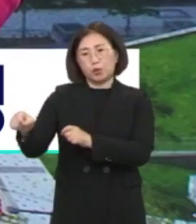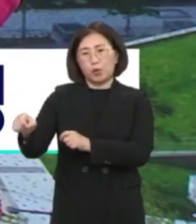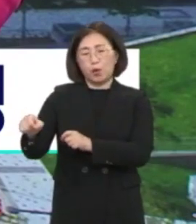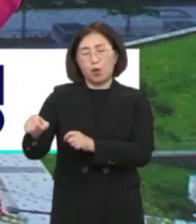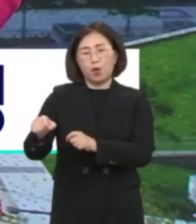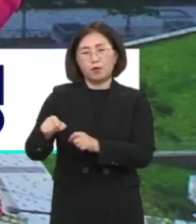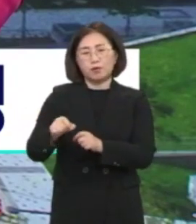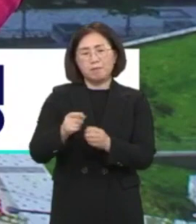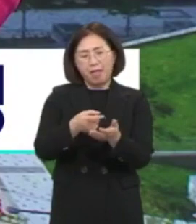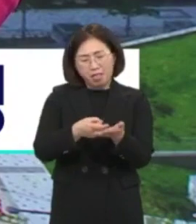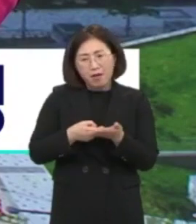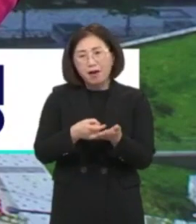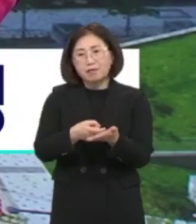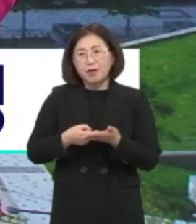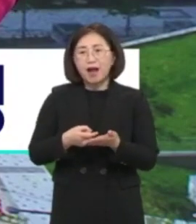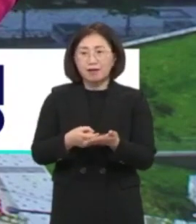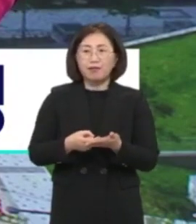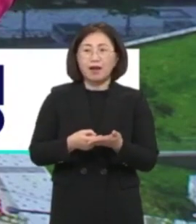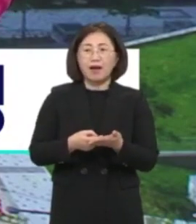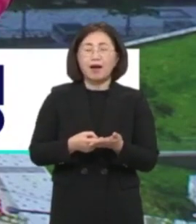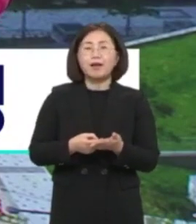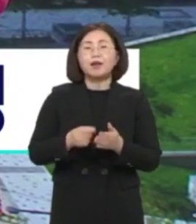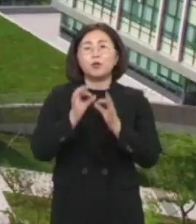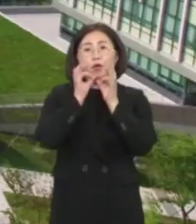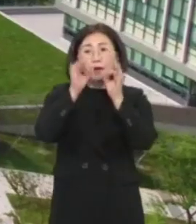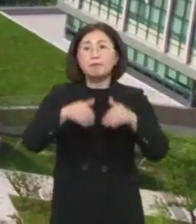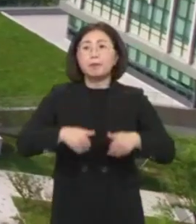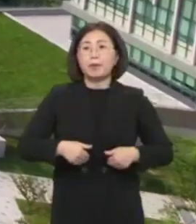불가피한 상황입니다. 보도에 장석영 기자입니다.